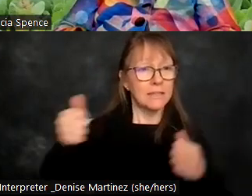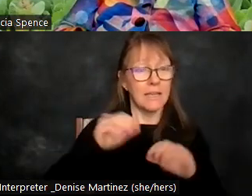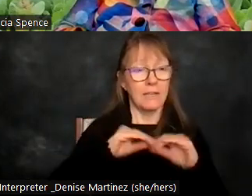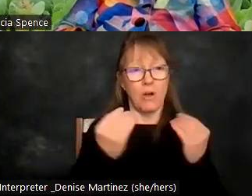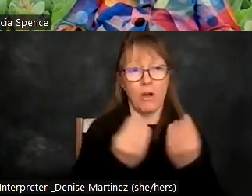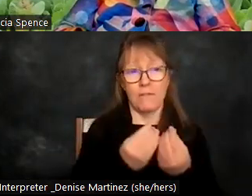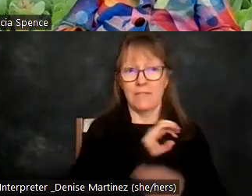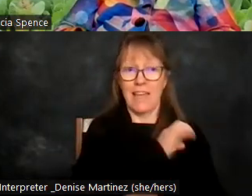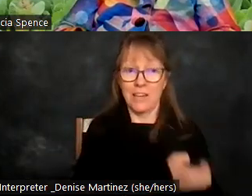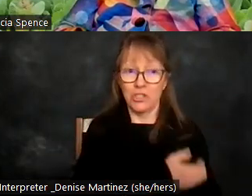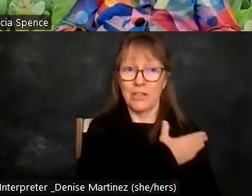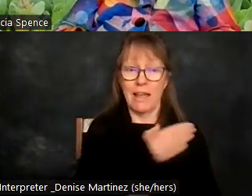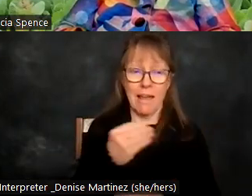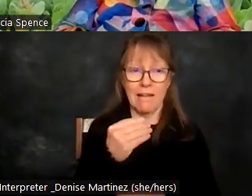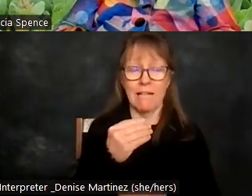Affairs?